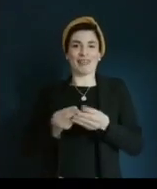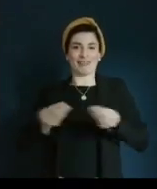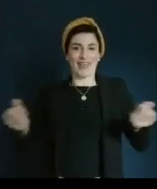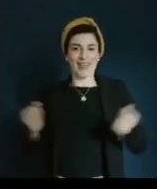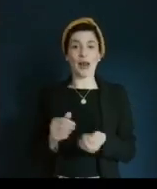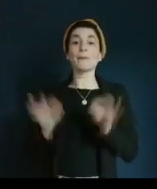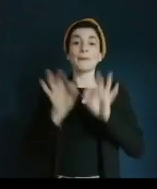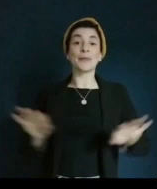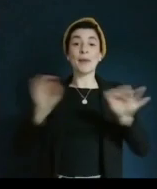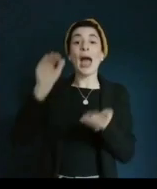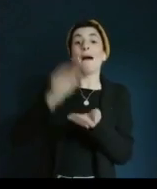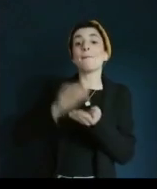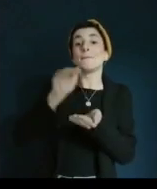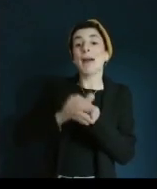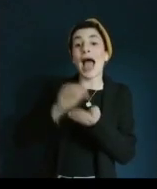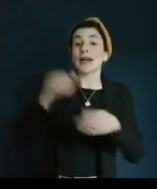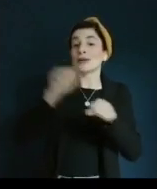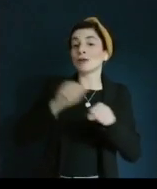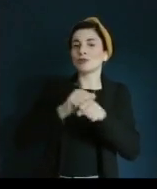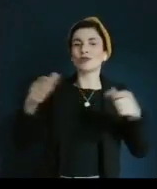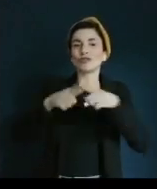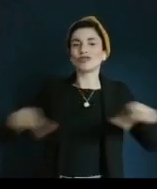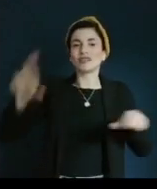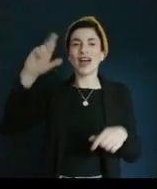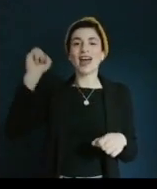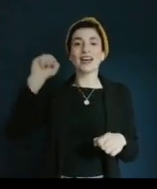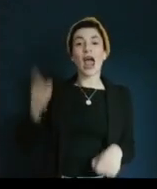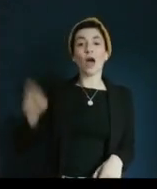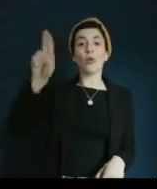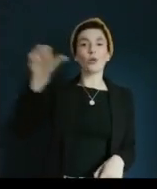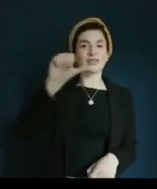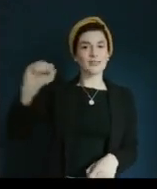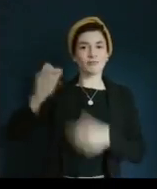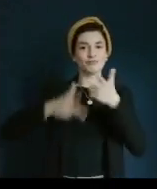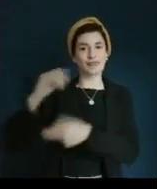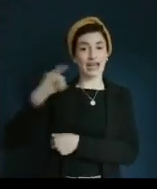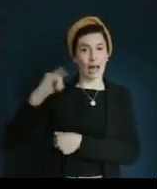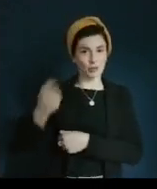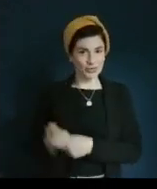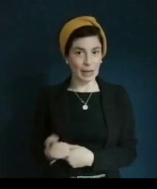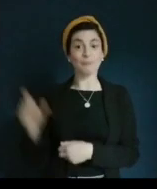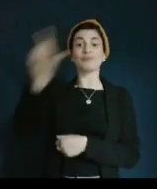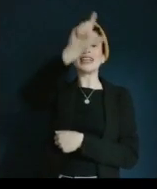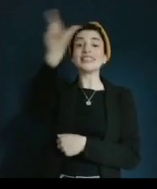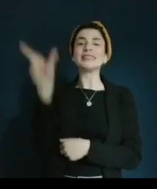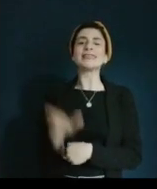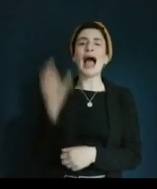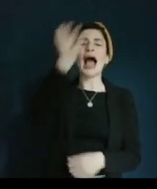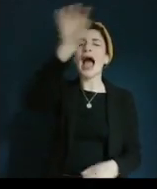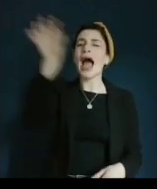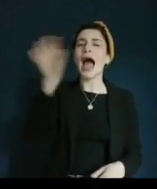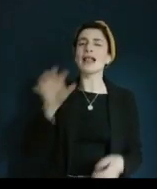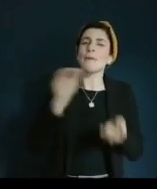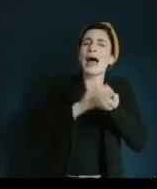il pane di pastadura ragusano. Un po' in tutta Italia abbiamo tantissime, tantissime,